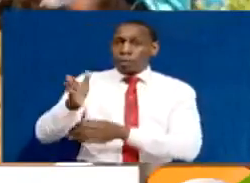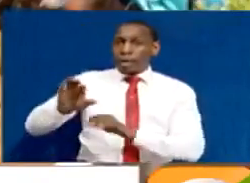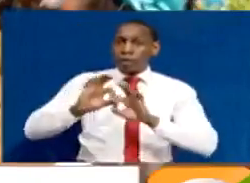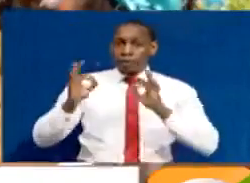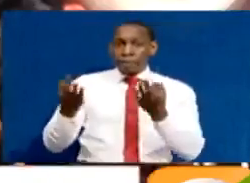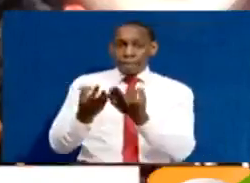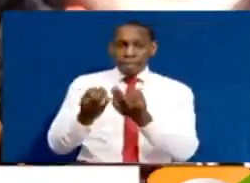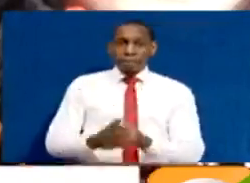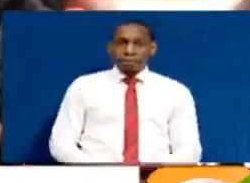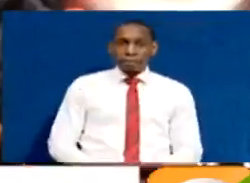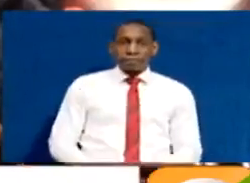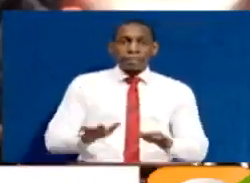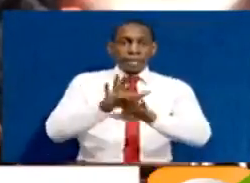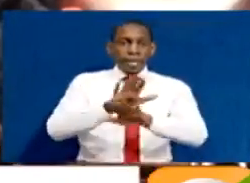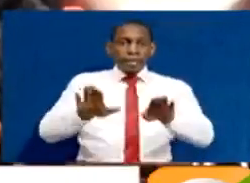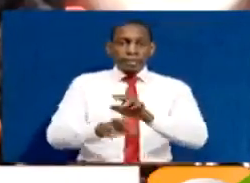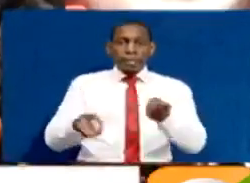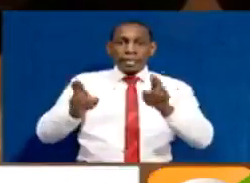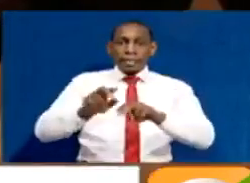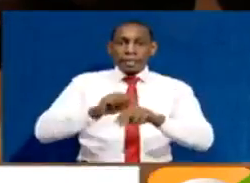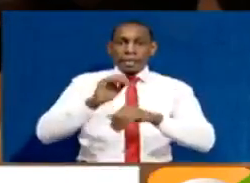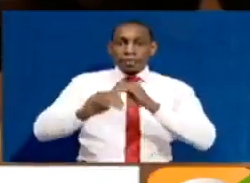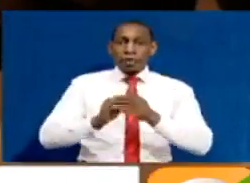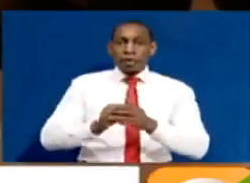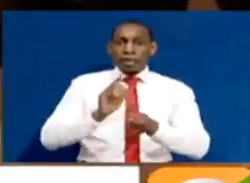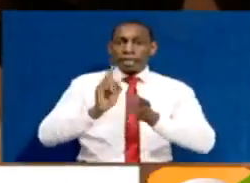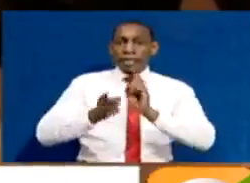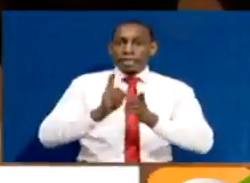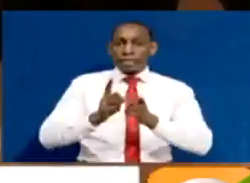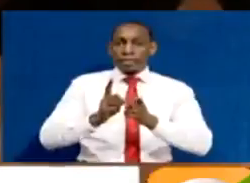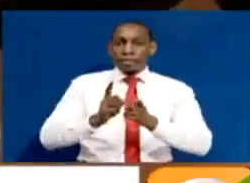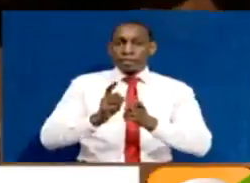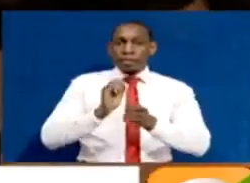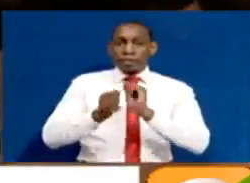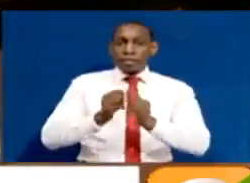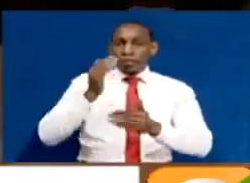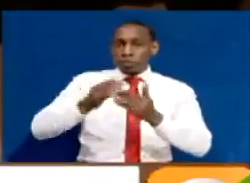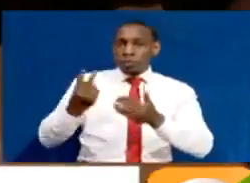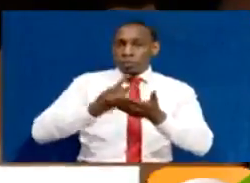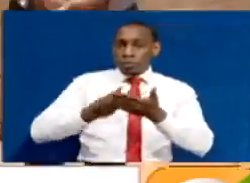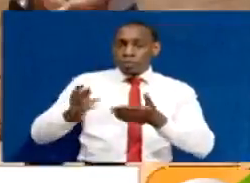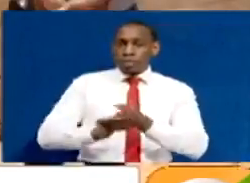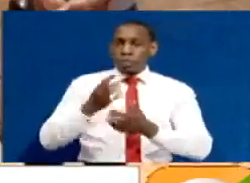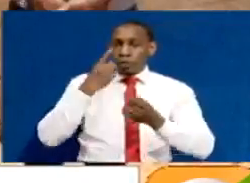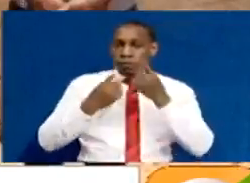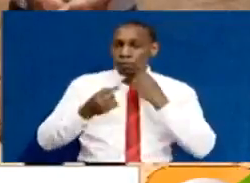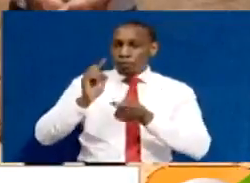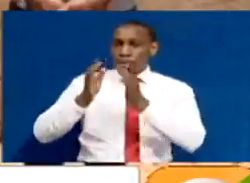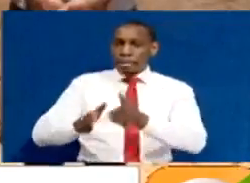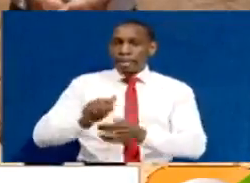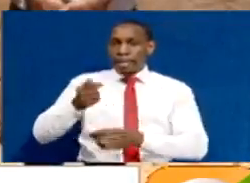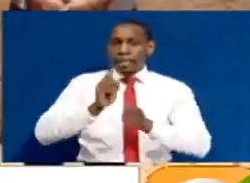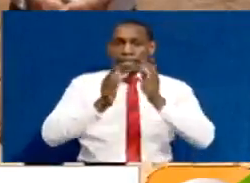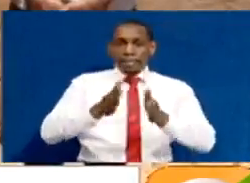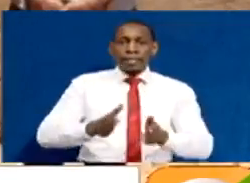zinarudishiwa familia hii. Haya yote yanajiri huku hafla zote za riadha nchini zikiahirishwa kwa majuma mawili kumwomboleza Agnes na